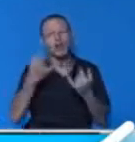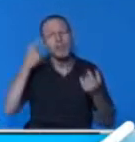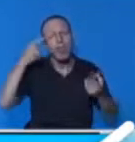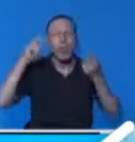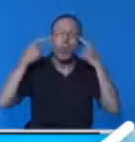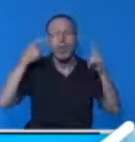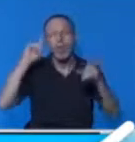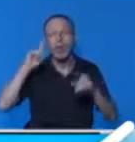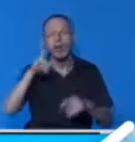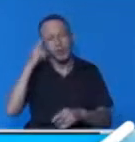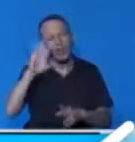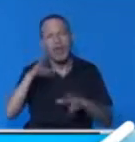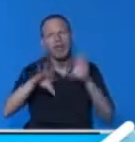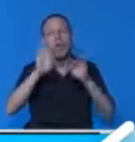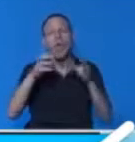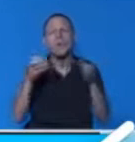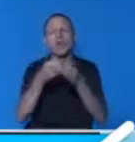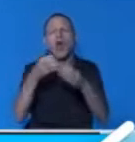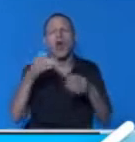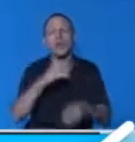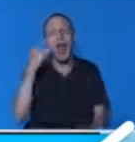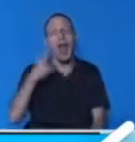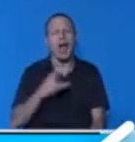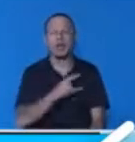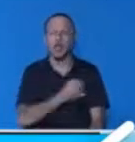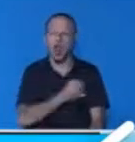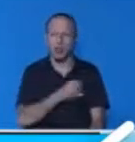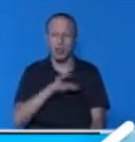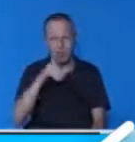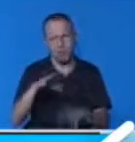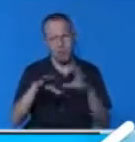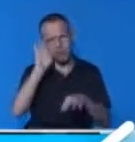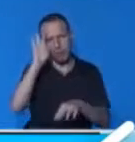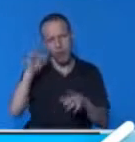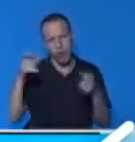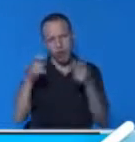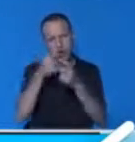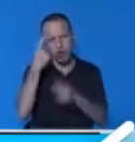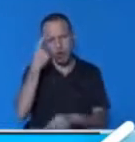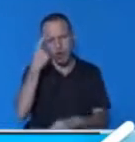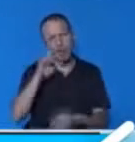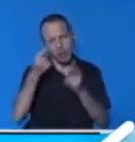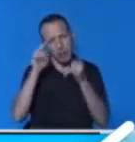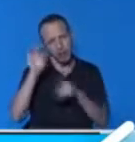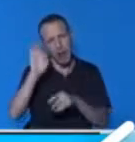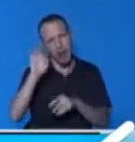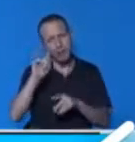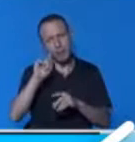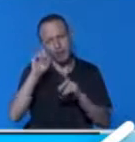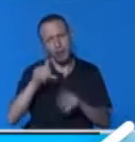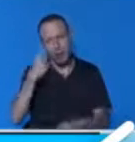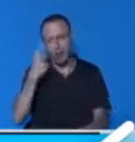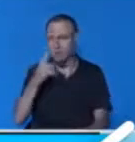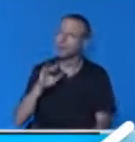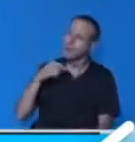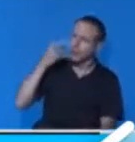איך יצביעו מפלגות חרדיות, האם הם יצביעו כאיש אחד, במקרה שלהם זה באמת רק איש אחד. זאת